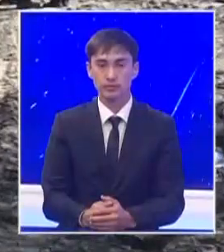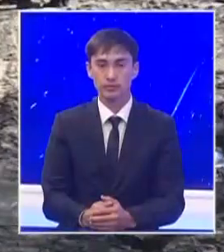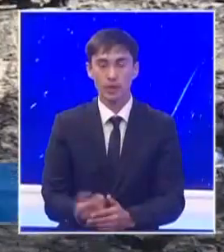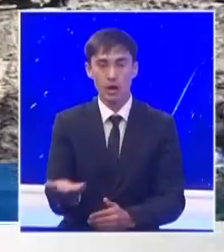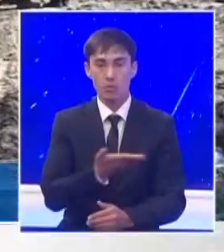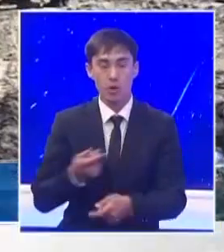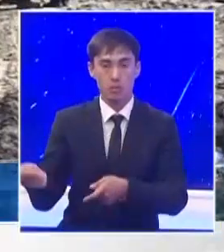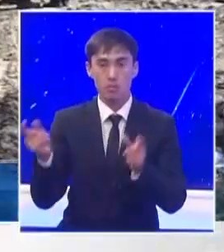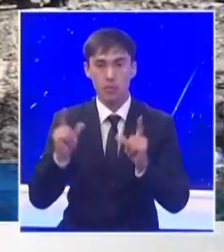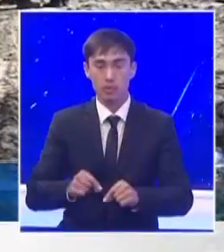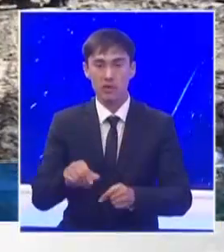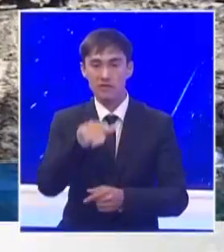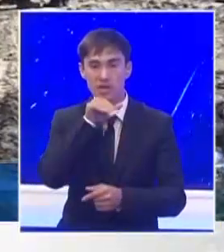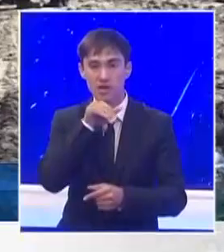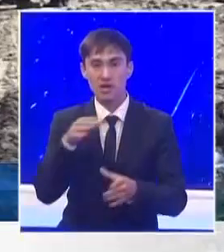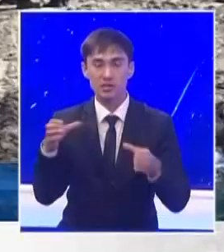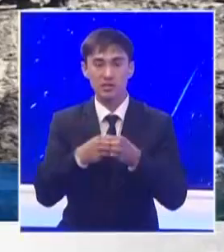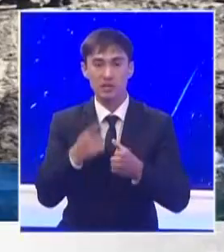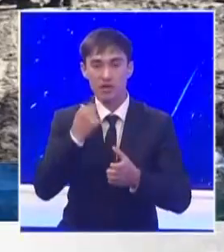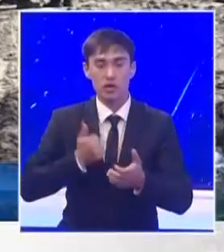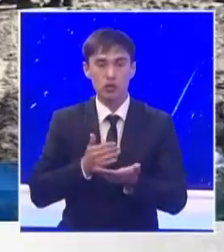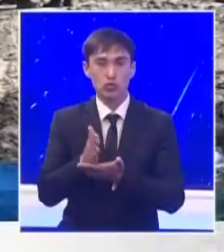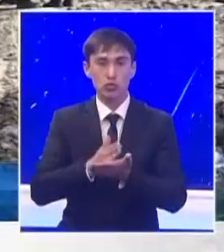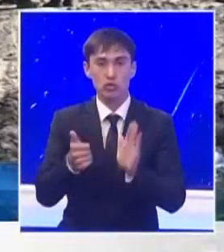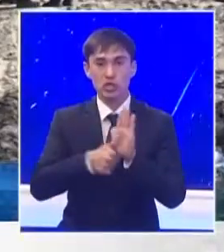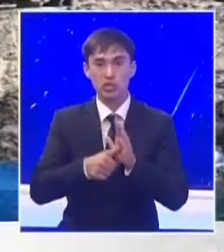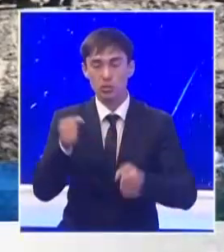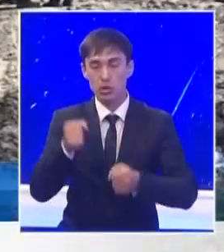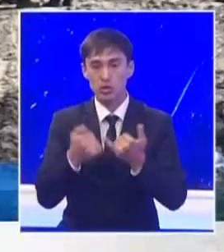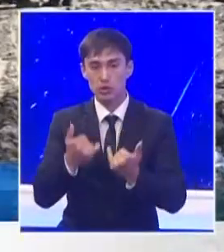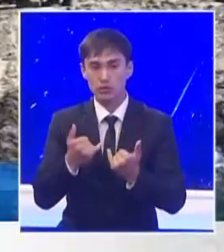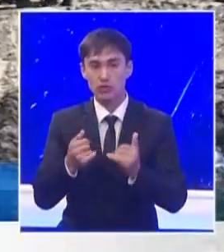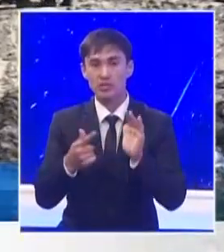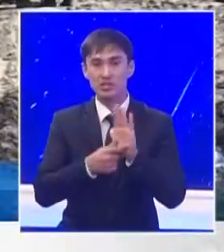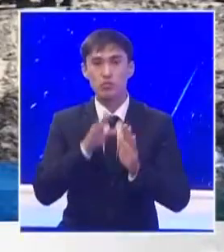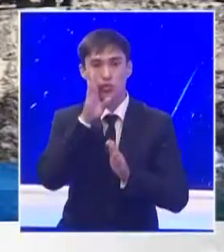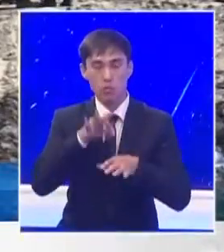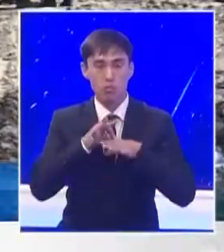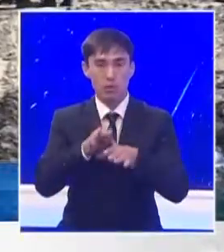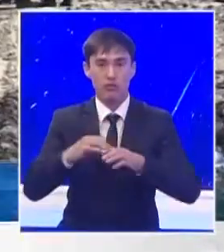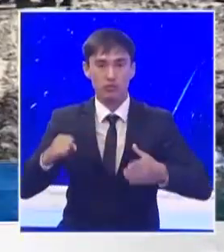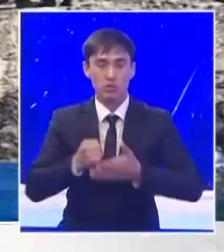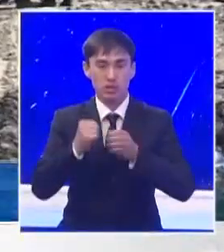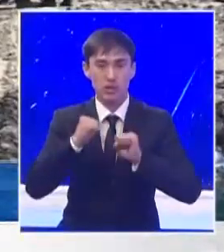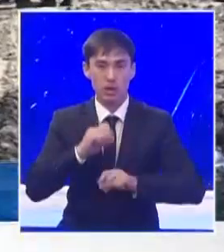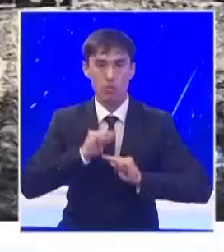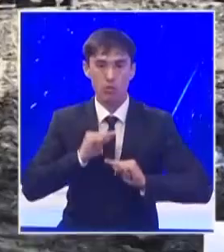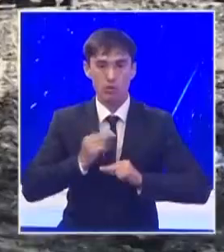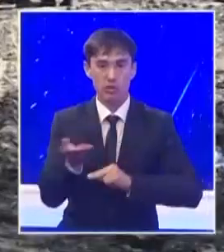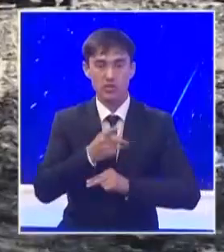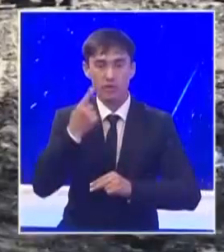Мы прибыли в Текели в составе 100 военнослужащих на 6 машинах. Сегодня с 7 утра мы проводим спасательные работы.